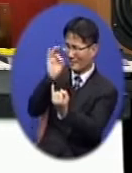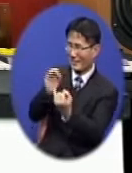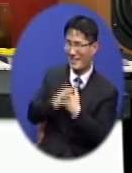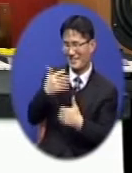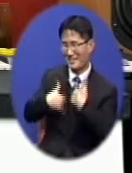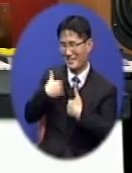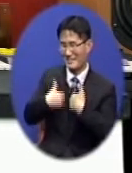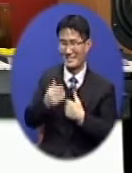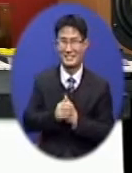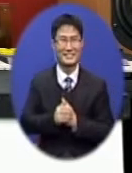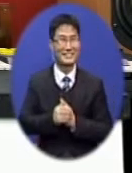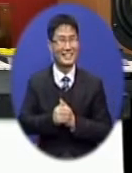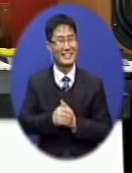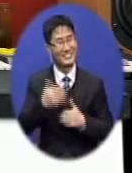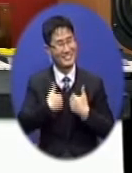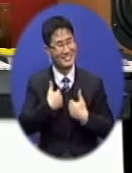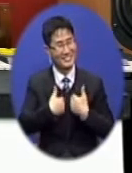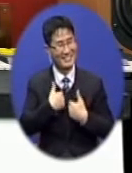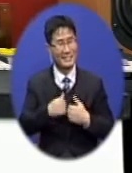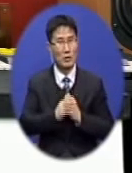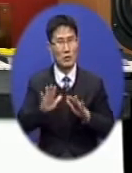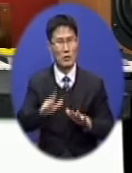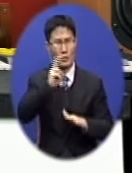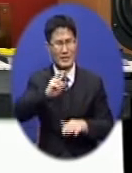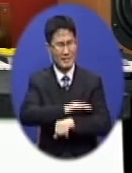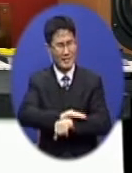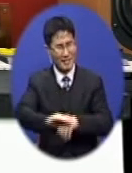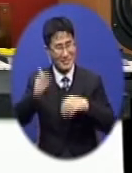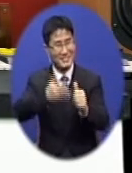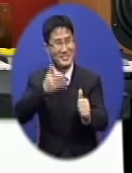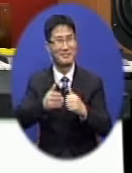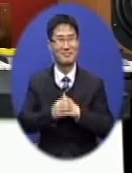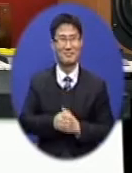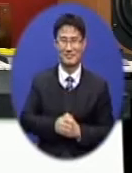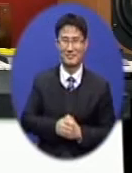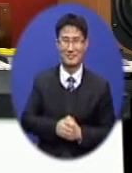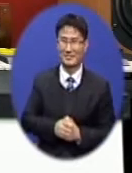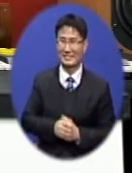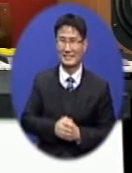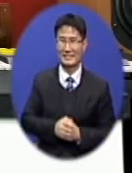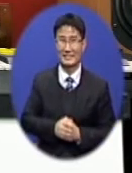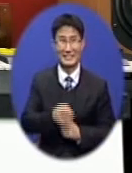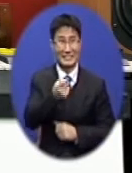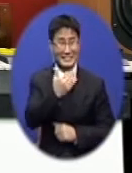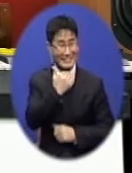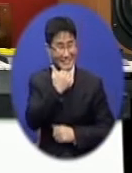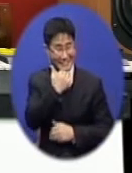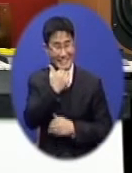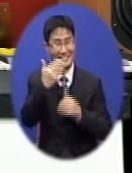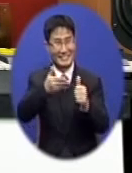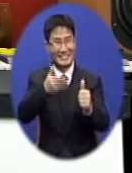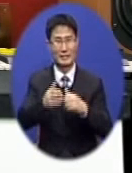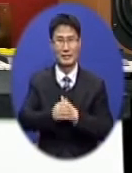반갑네요. 그렇죠. 예. 아유, 오늘 노래 잘 불러 주시기 바랍니다. 네. 잠시만 기다려